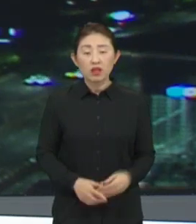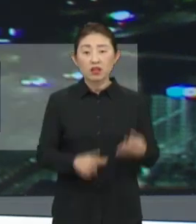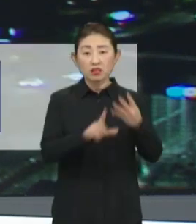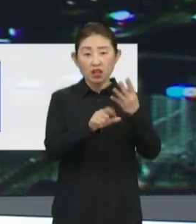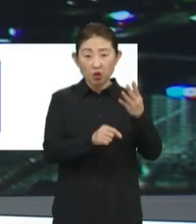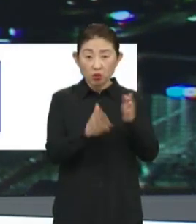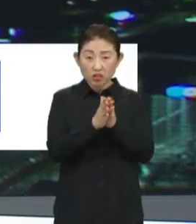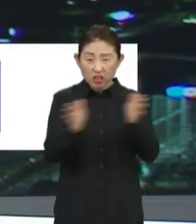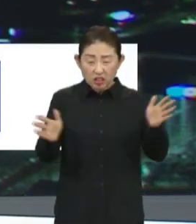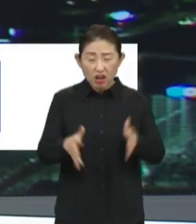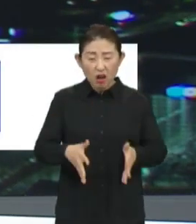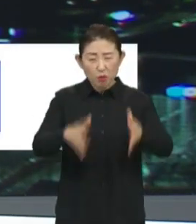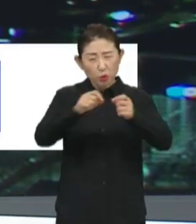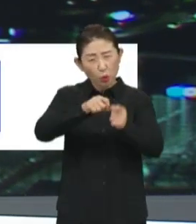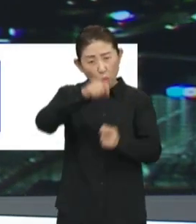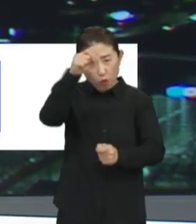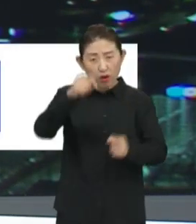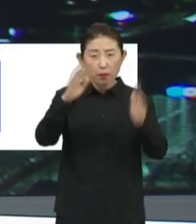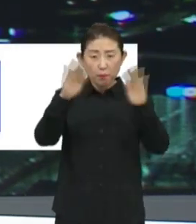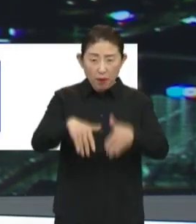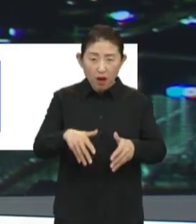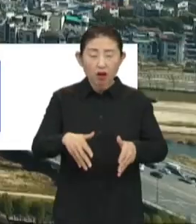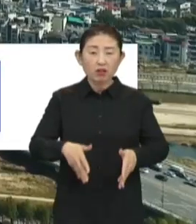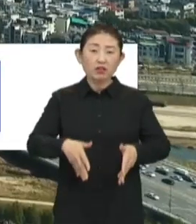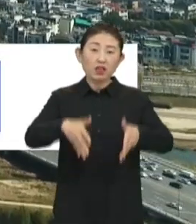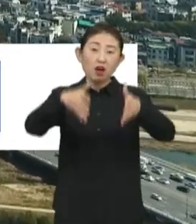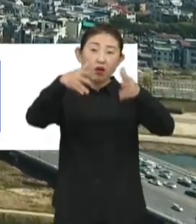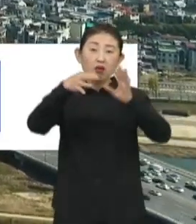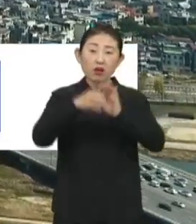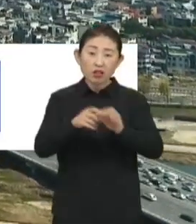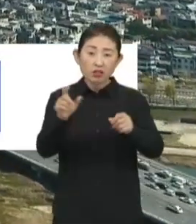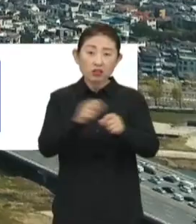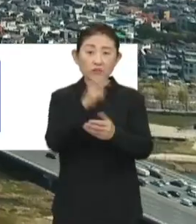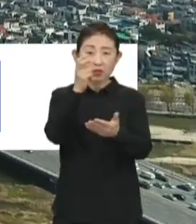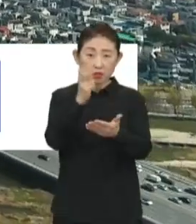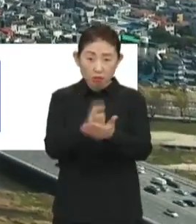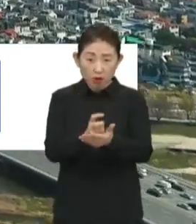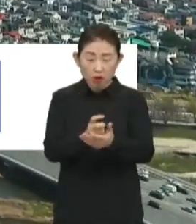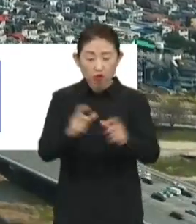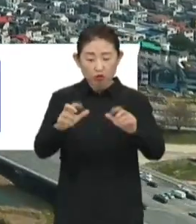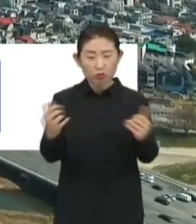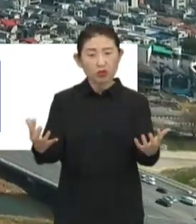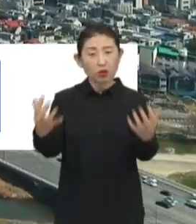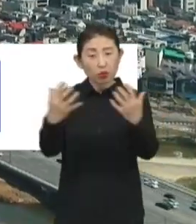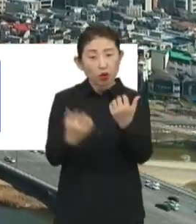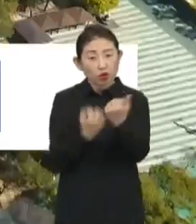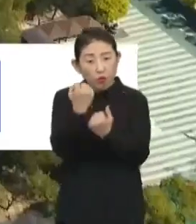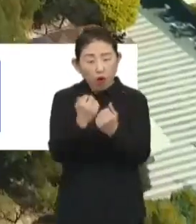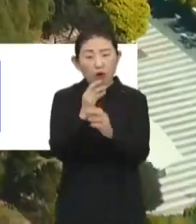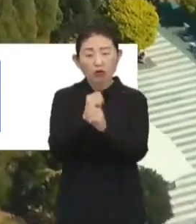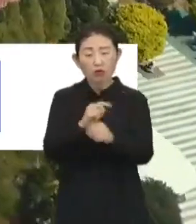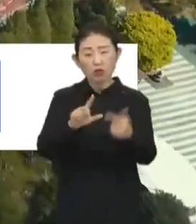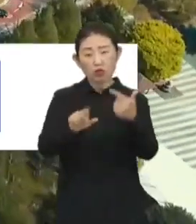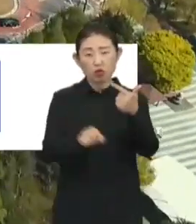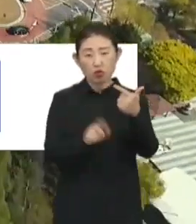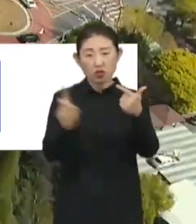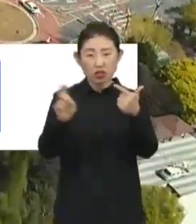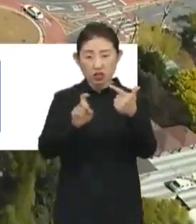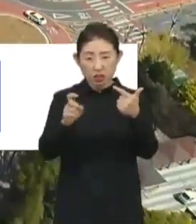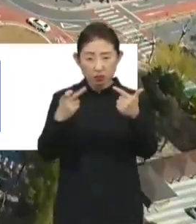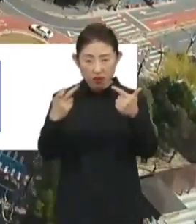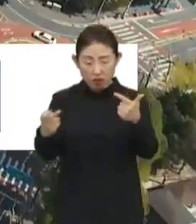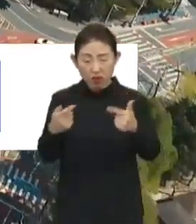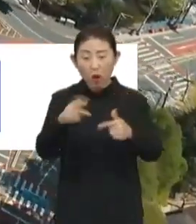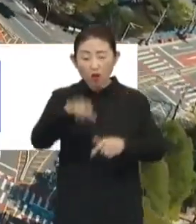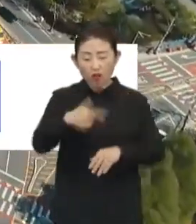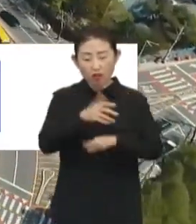지난 달 시행된 노후 계획도시 정비법 이른바 1기 신도시 특별법에 관한 주민 설명회가 다음 달 12일 대전시청에서